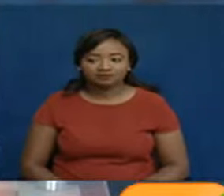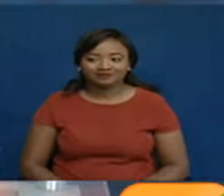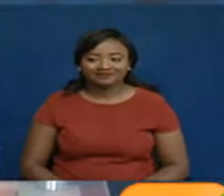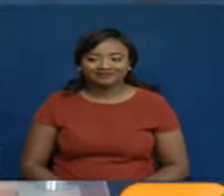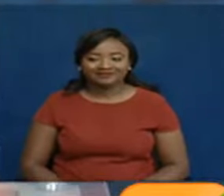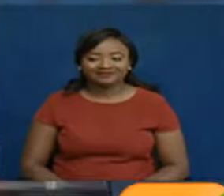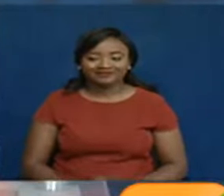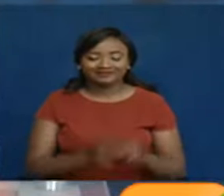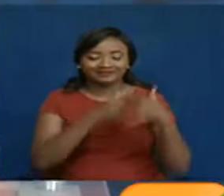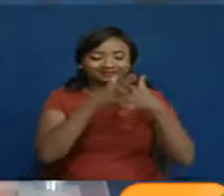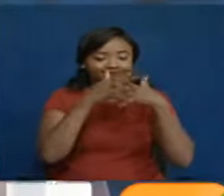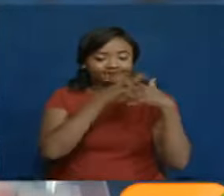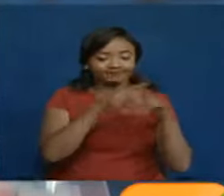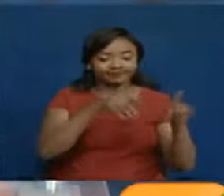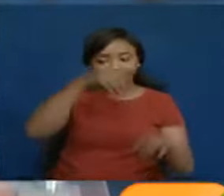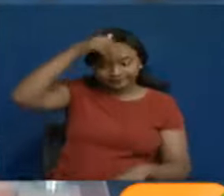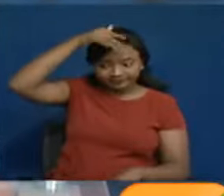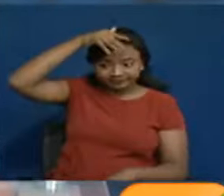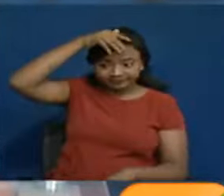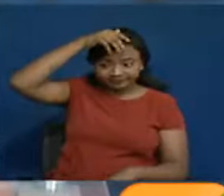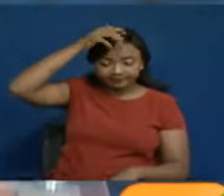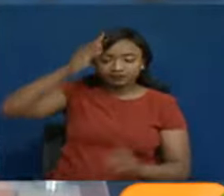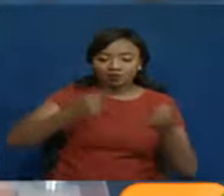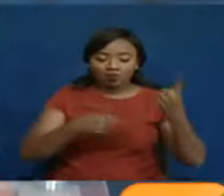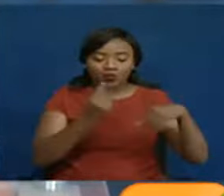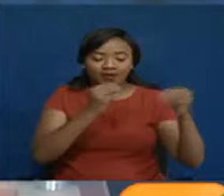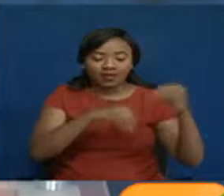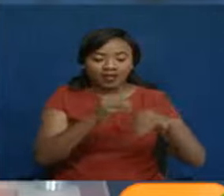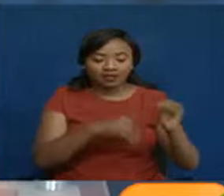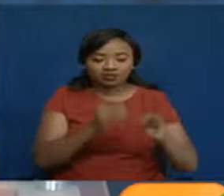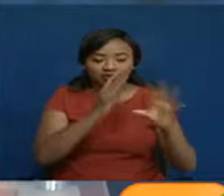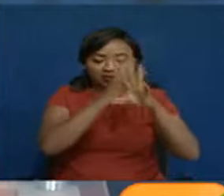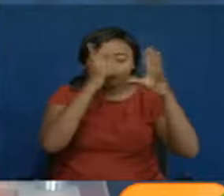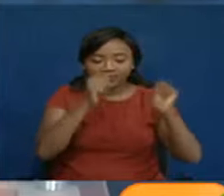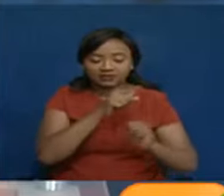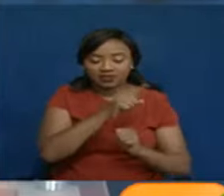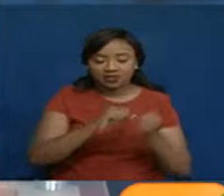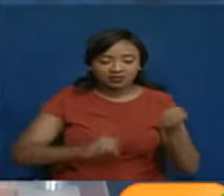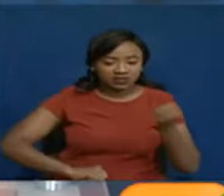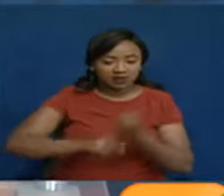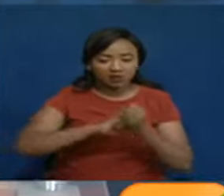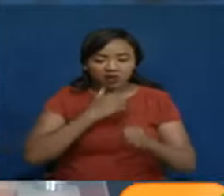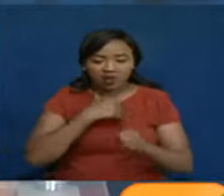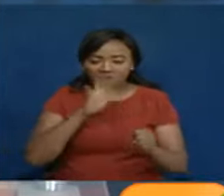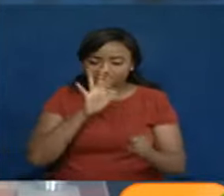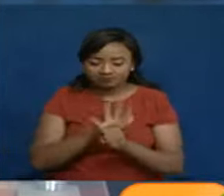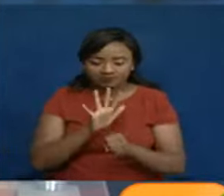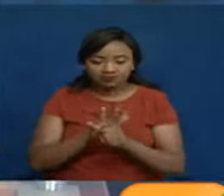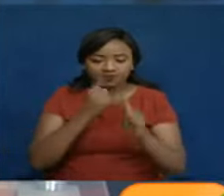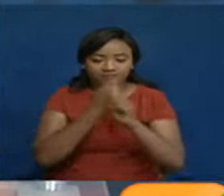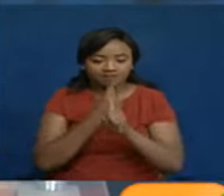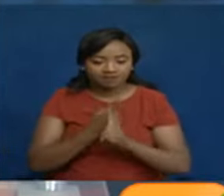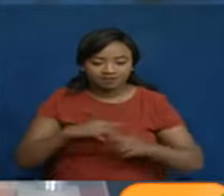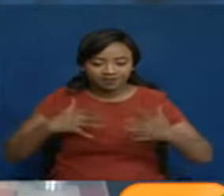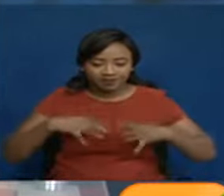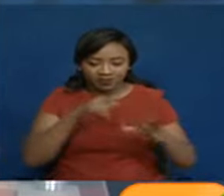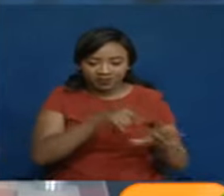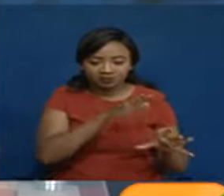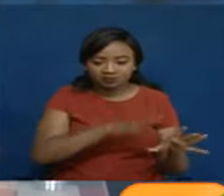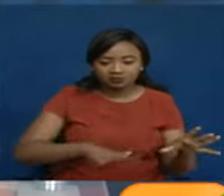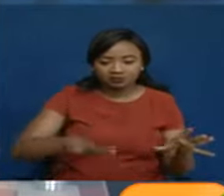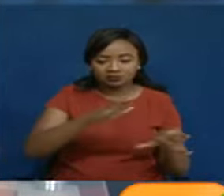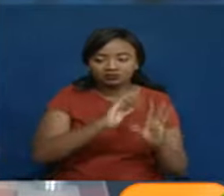Donald Trump ameibuka mshindi katika uchaguzi wa urais nchini humo. Trump amepata uungwaji mkono mkubwa kutoka kwa maeneo mengi nchini humo,